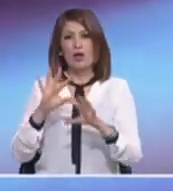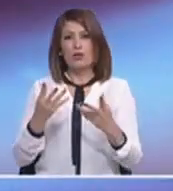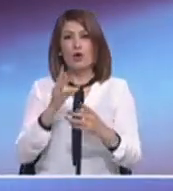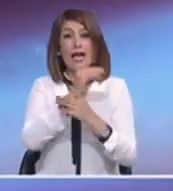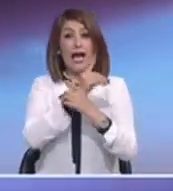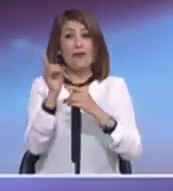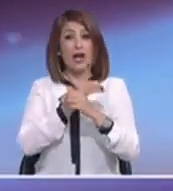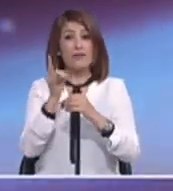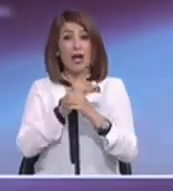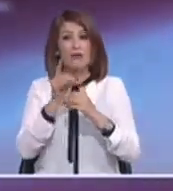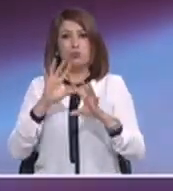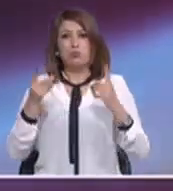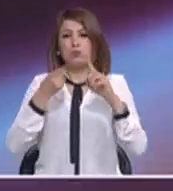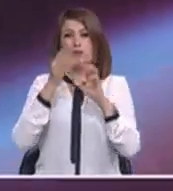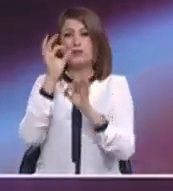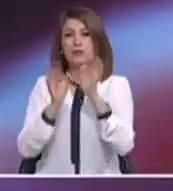الناس